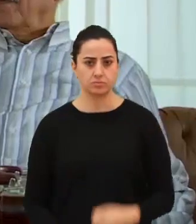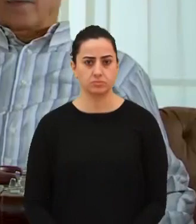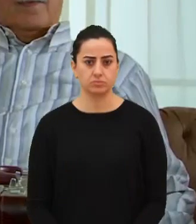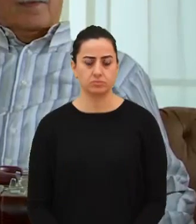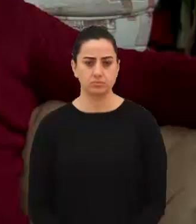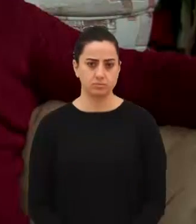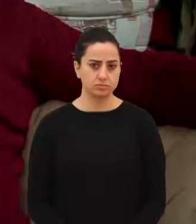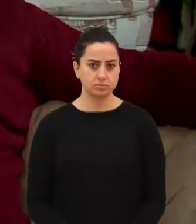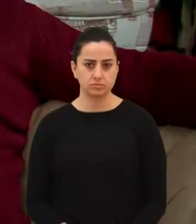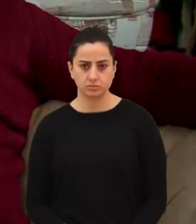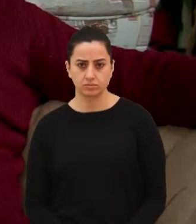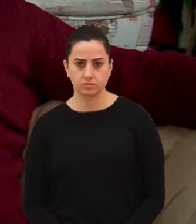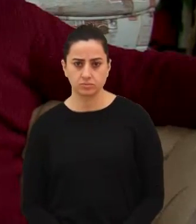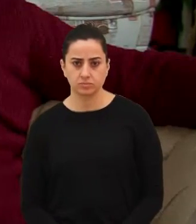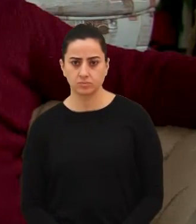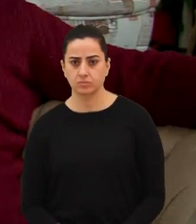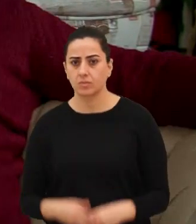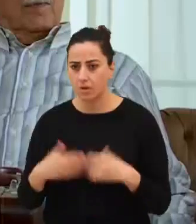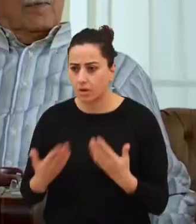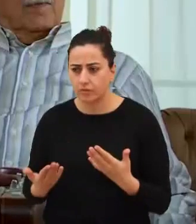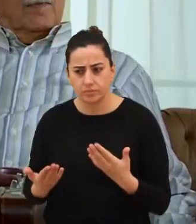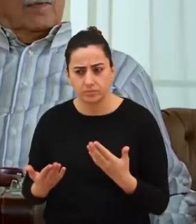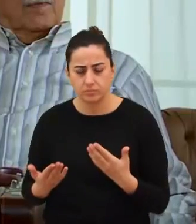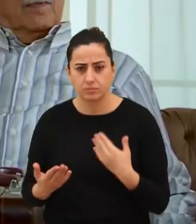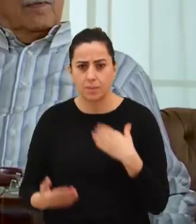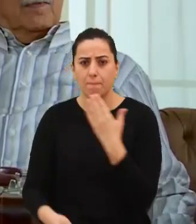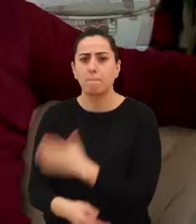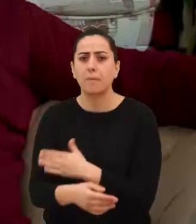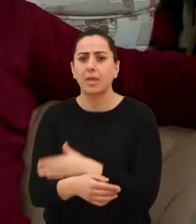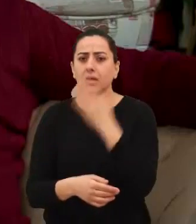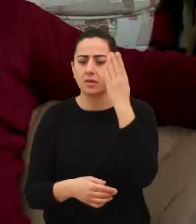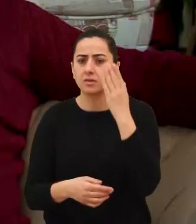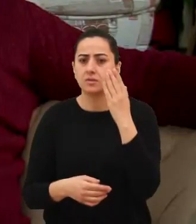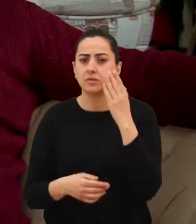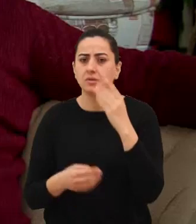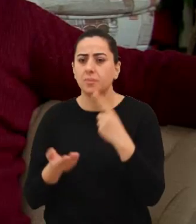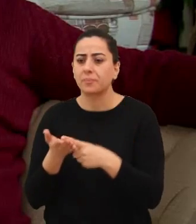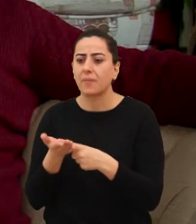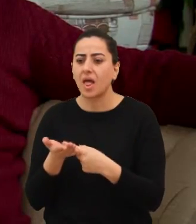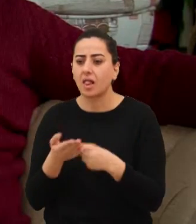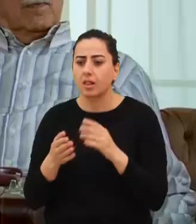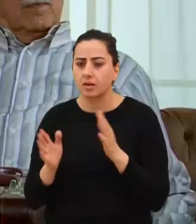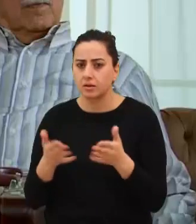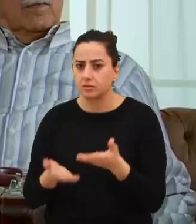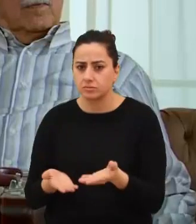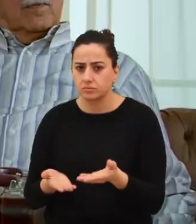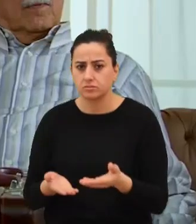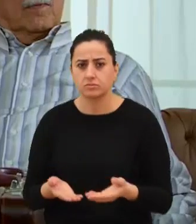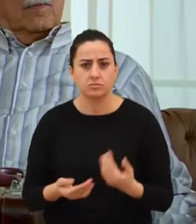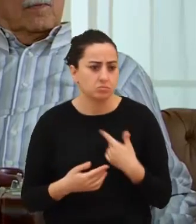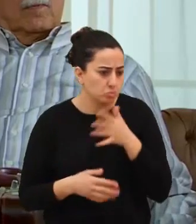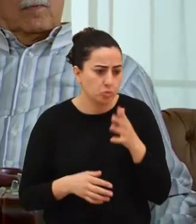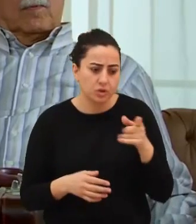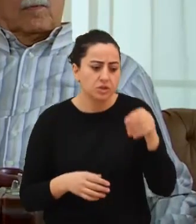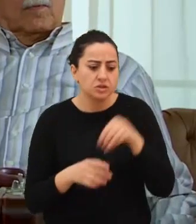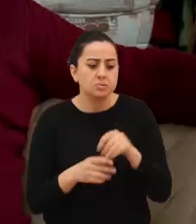Aldım geldim işte. Evladım ben memleketten deli balığı istediydim Ayder Yaylası'ndan. Ne bileyim babacığım,